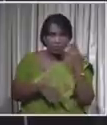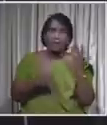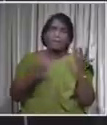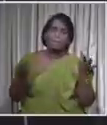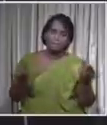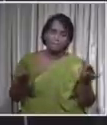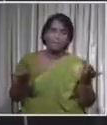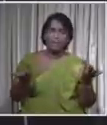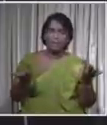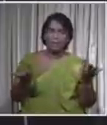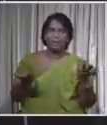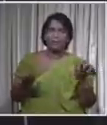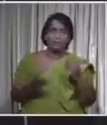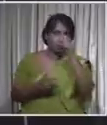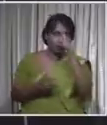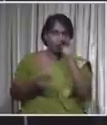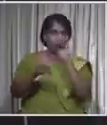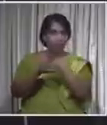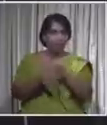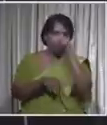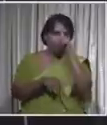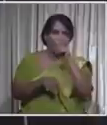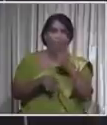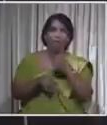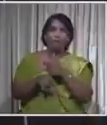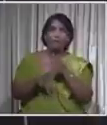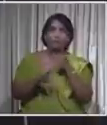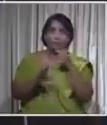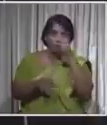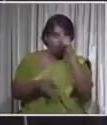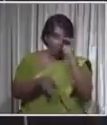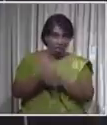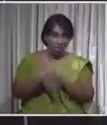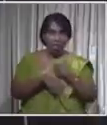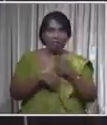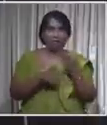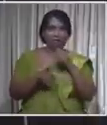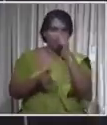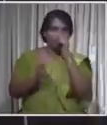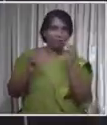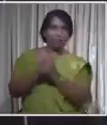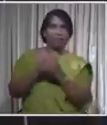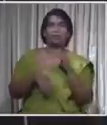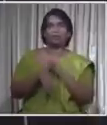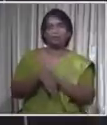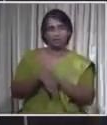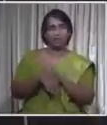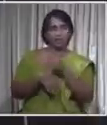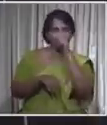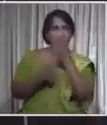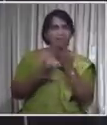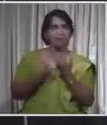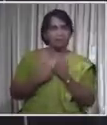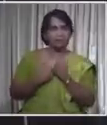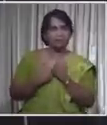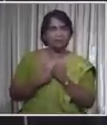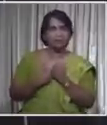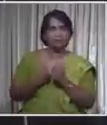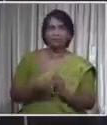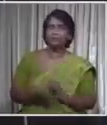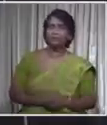බෑනේ ඔරගම් කරපු එක හොරගම් කරන්නේ අවුවෙන්න නෙවෙයි. හරිද? ඔරගම් කරන එක අවුවෙන්න